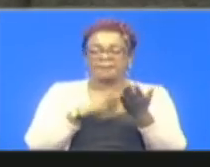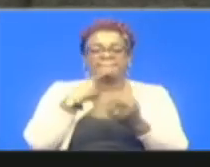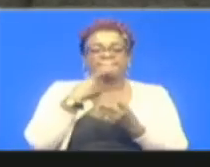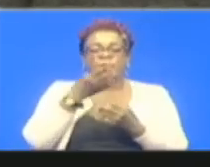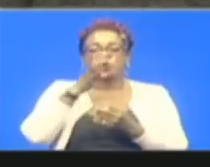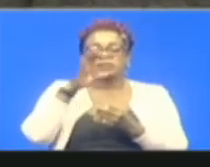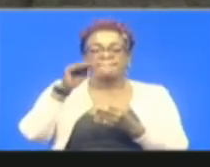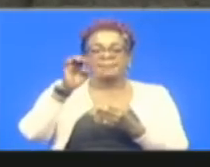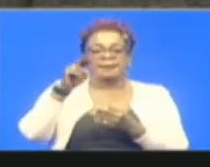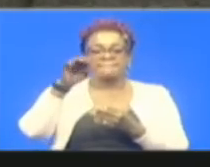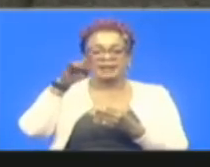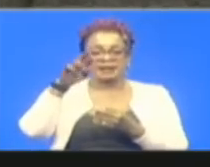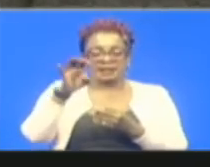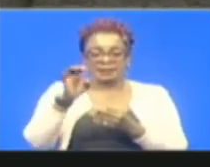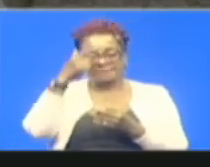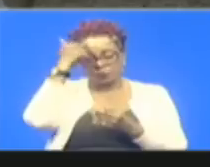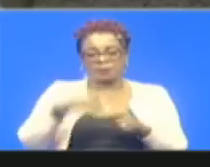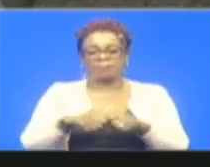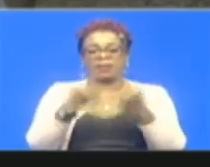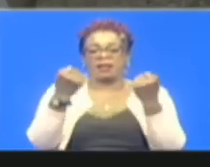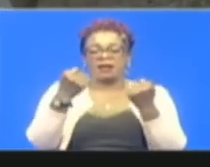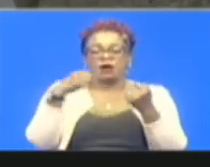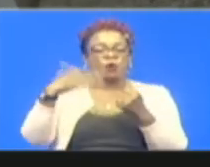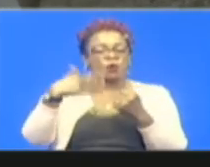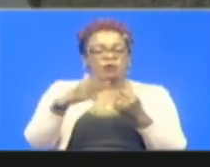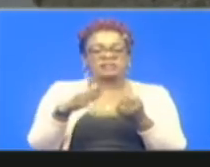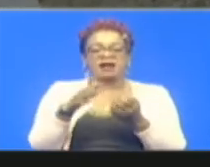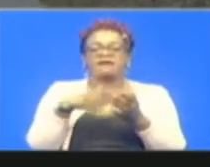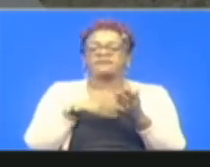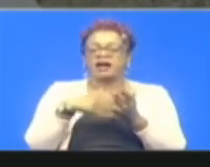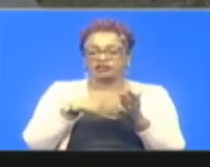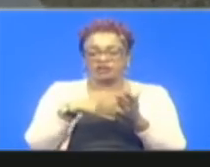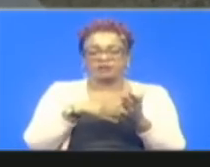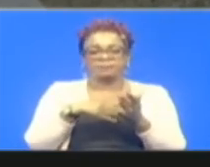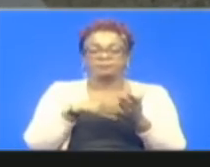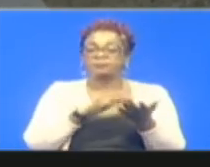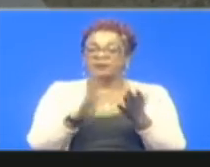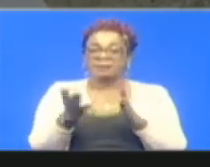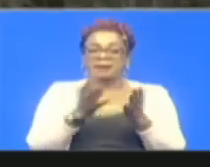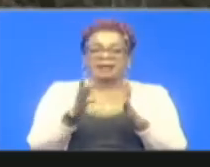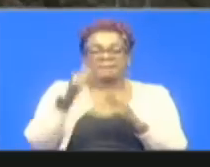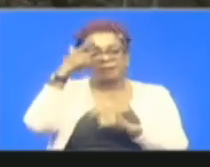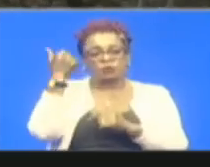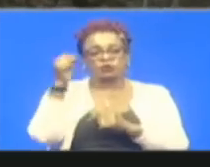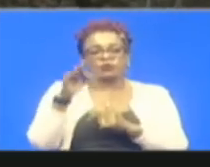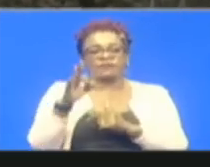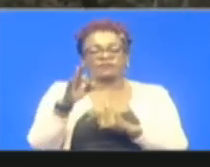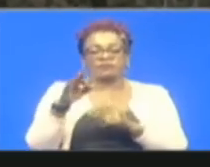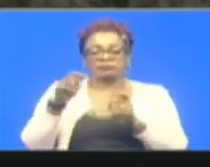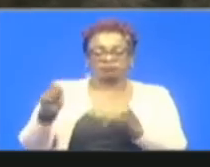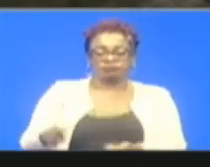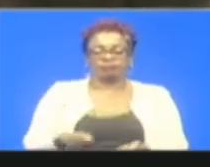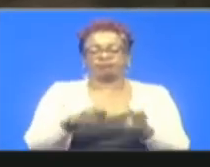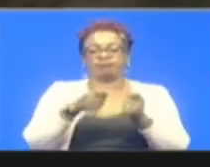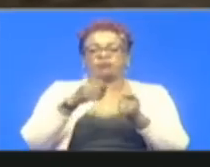Ikianza kuvunjika kwa sababu ni very fragile. Ikianza kuvunjika labda inasababishwa kwa sababu ya kuchota maji kutoka